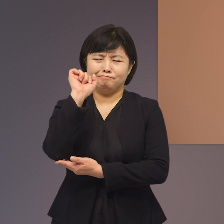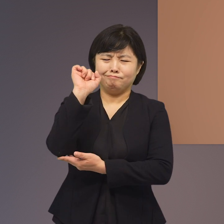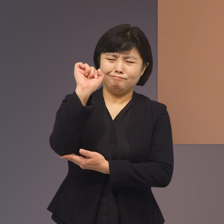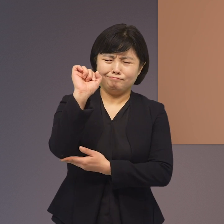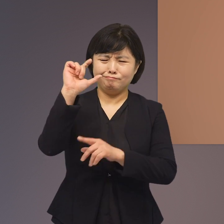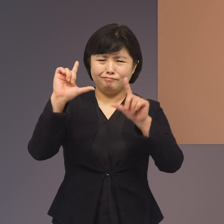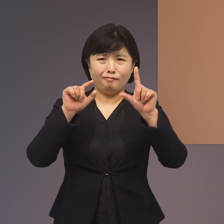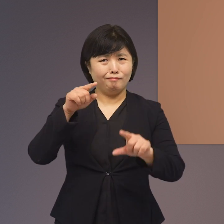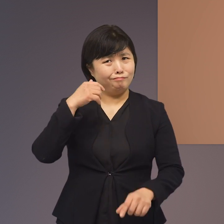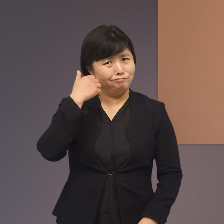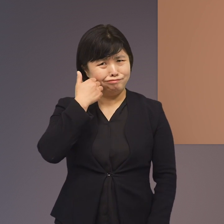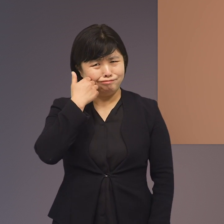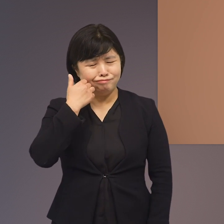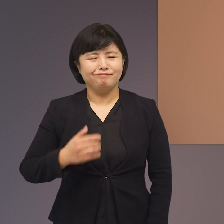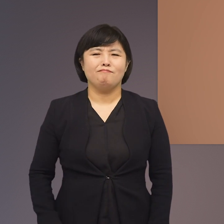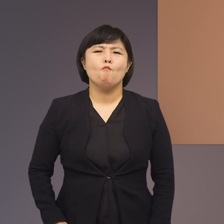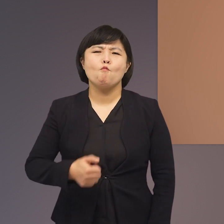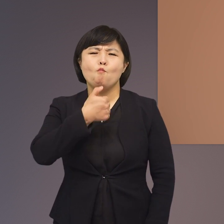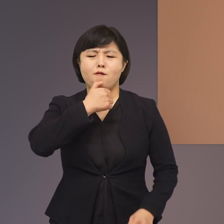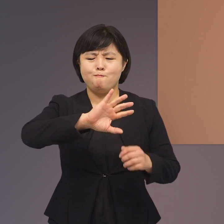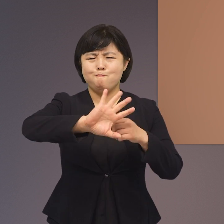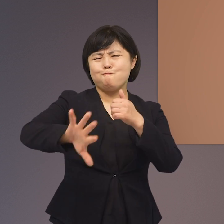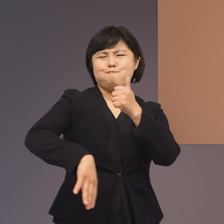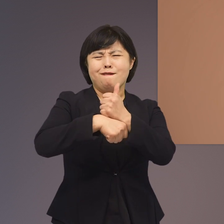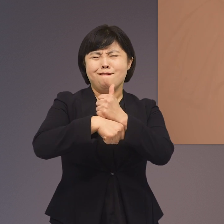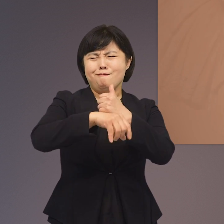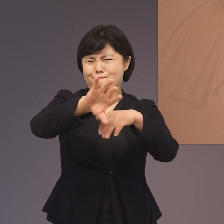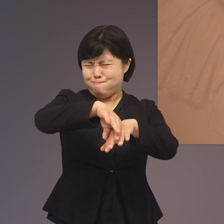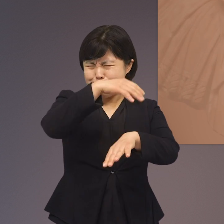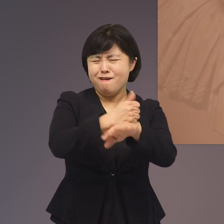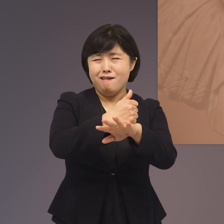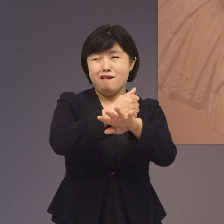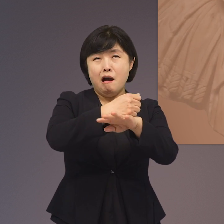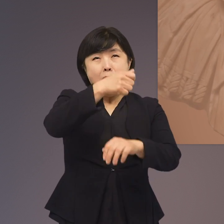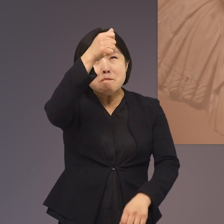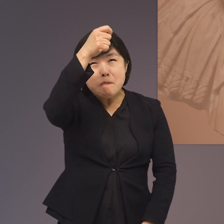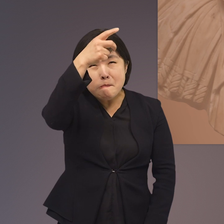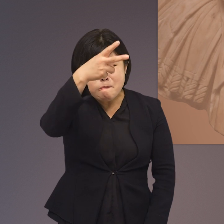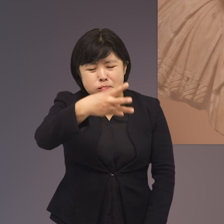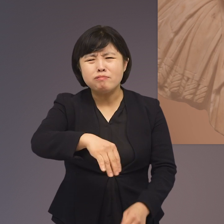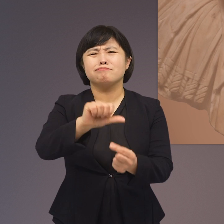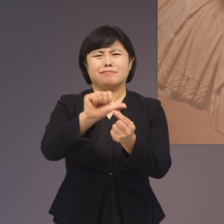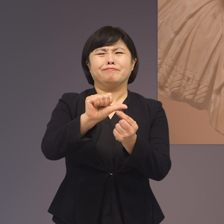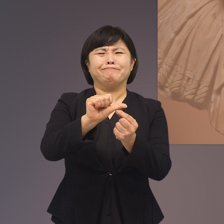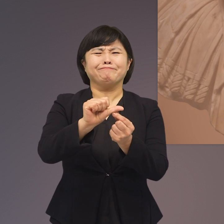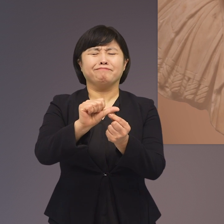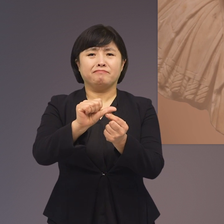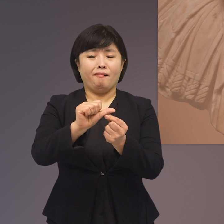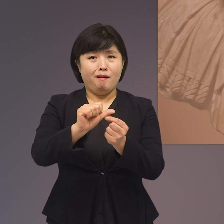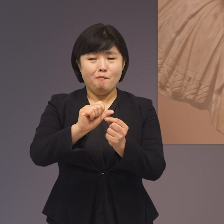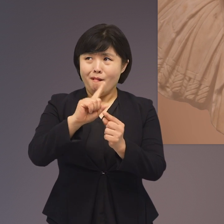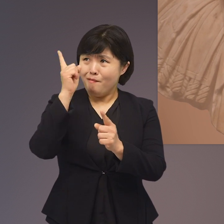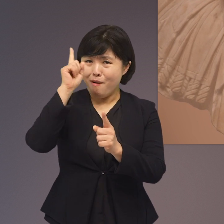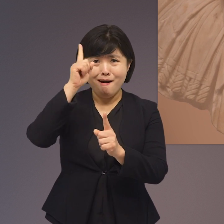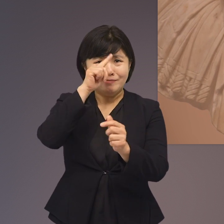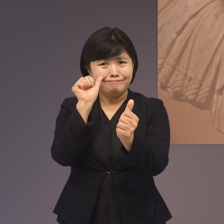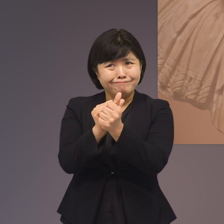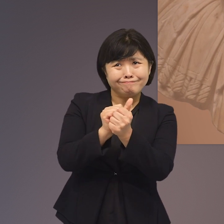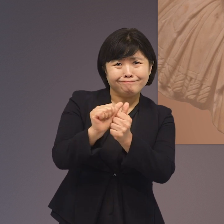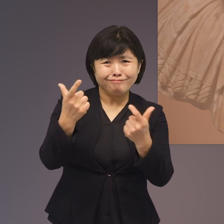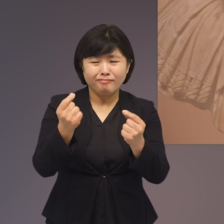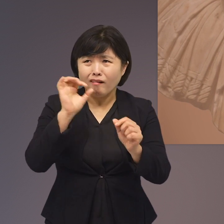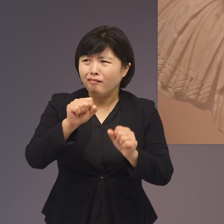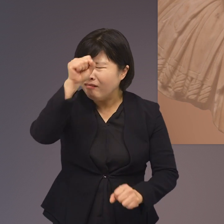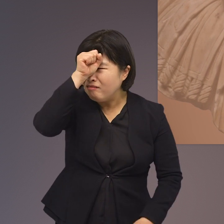여기 로마 제국 오현제 시대의 마지막 황제답게 준수한 조각상을 앞에 두고 왠지 모를 고뇌가